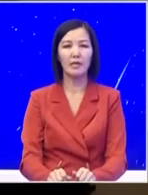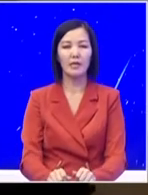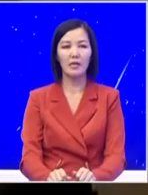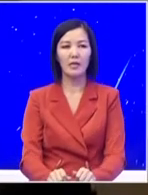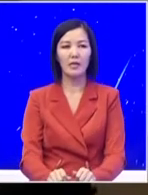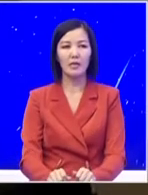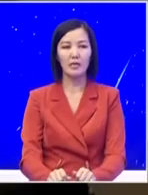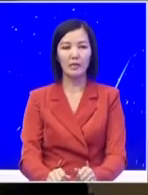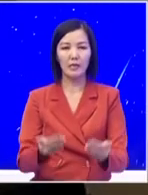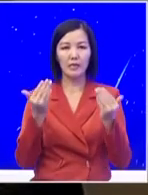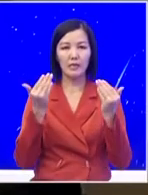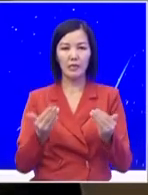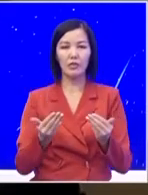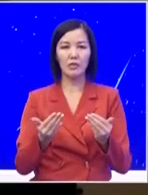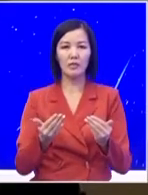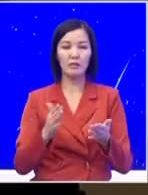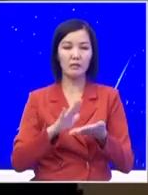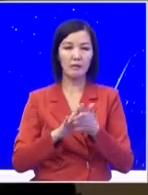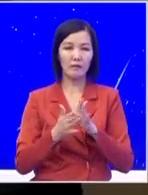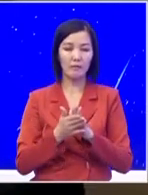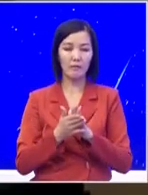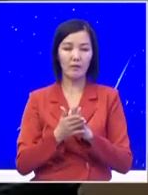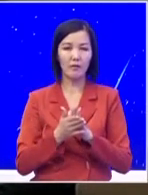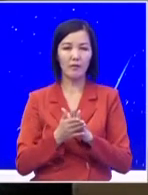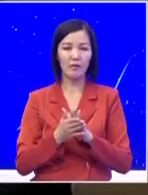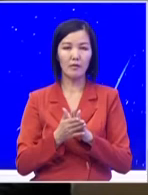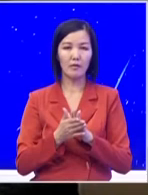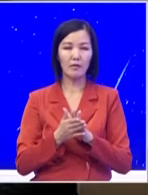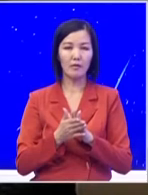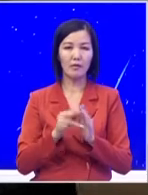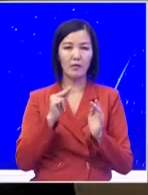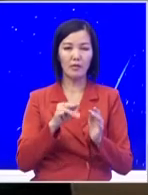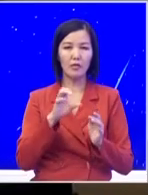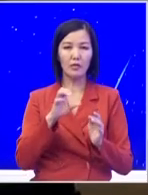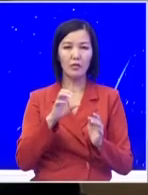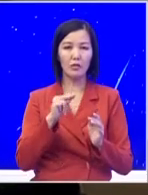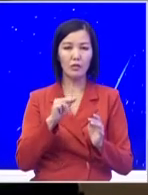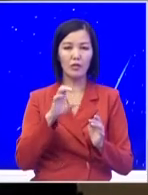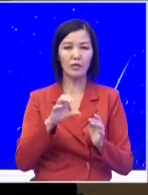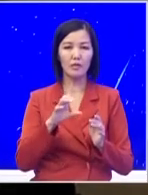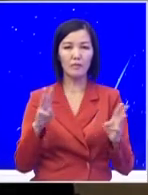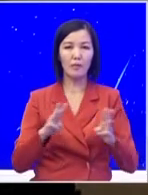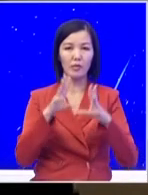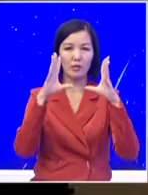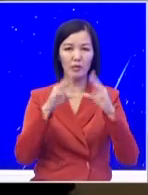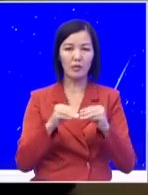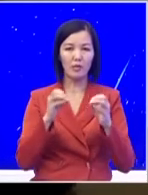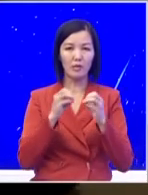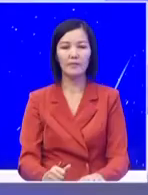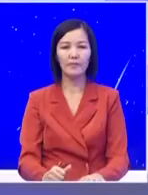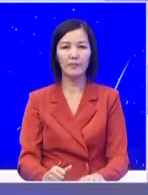В данный момент обстановка стабильная. Силами сочетания ДЧС Алматинской области пожар был ликвидирован в 10 часов